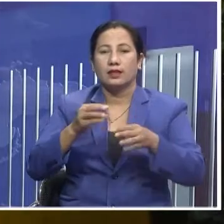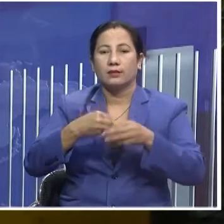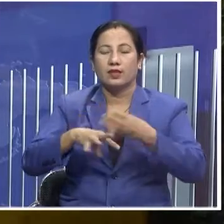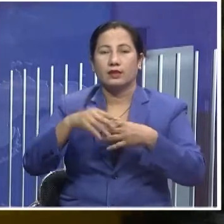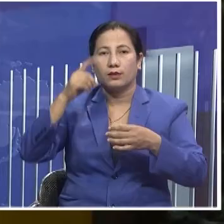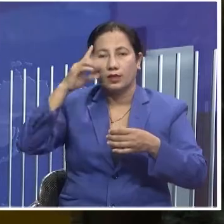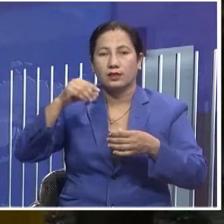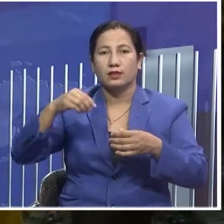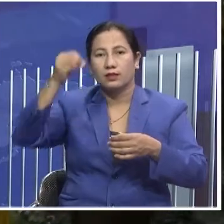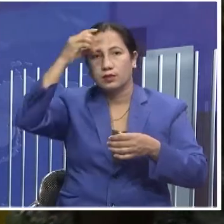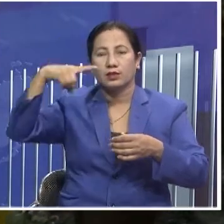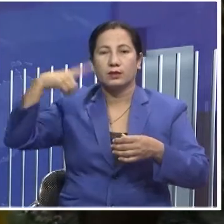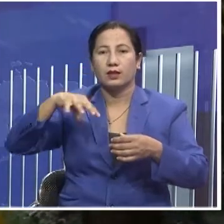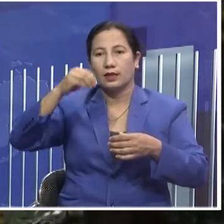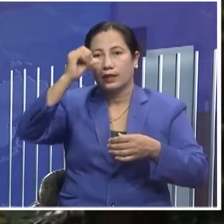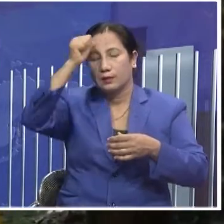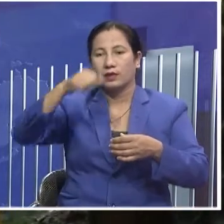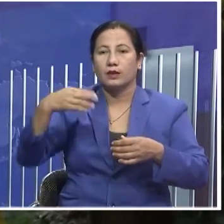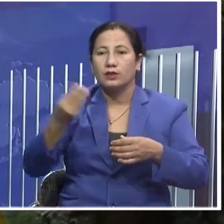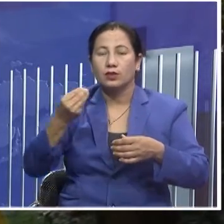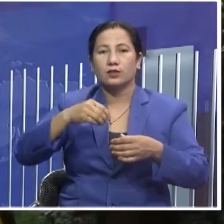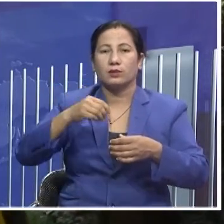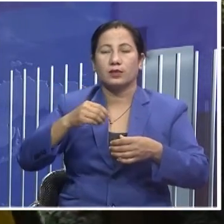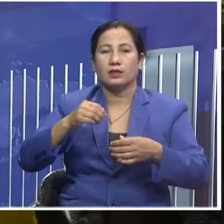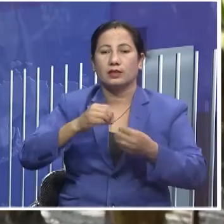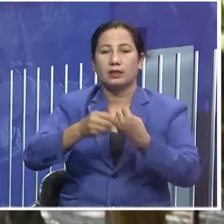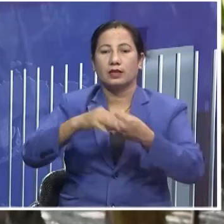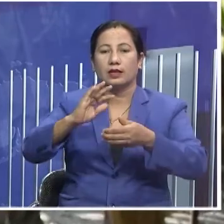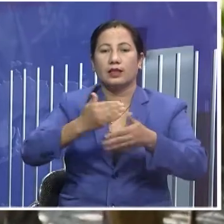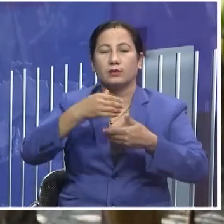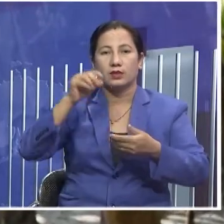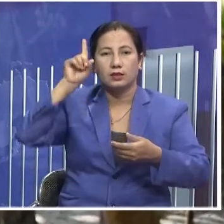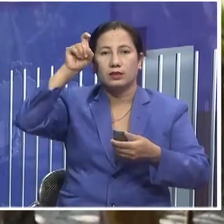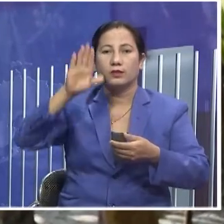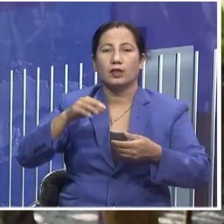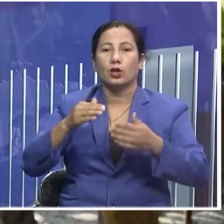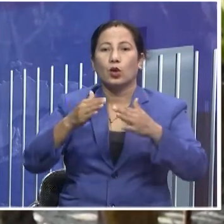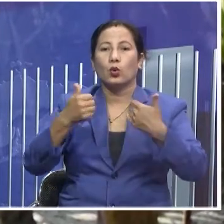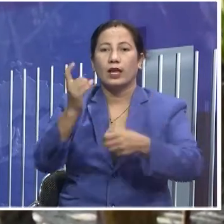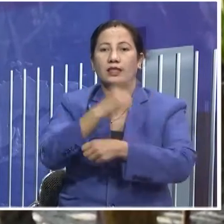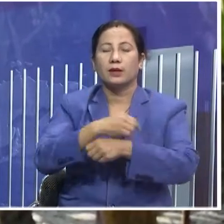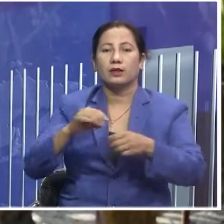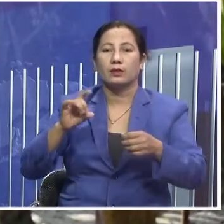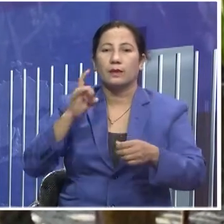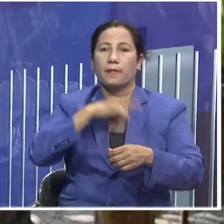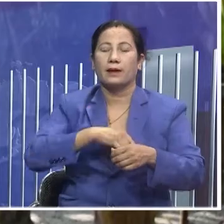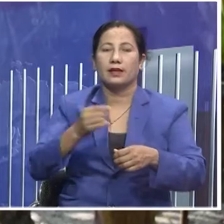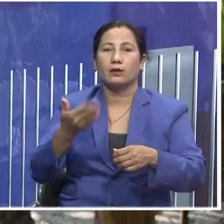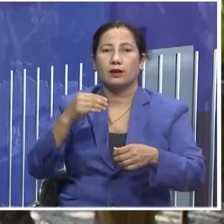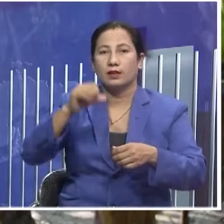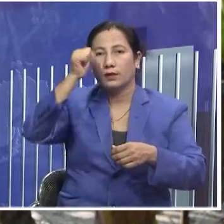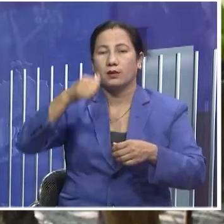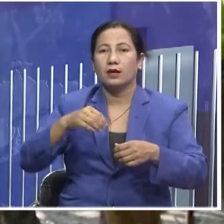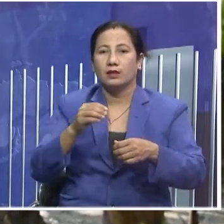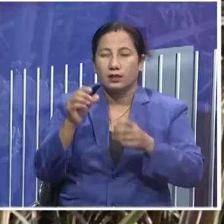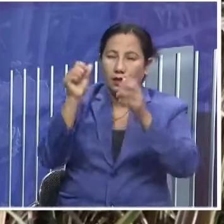पश्चिम नवलपरासीका किसान भारतबाट सस्तोमा केरा आयात हुन थालेपछि चिन्तामा छन्। खुल्ला सिमानाको फाइदा उठाउँदै भारतबाट लुकी छिपी